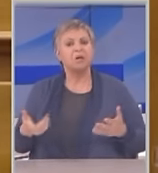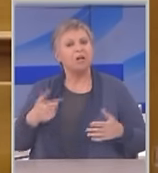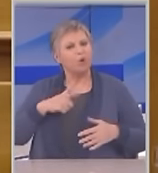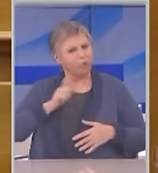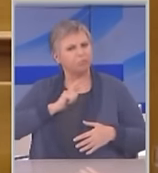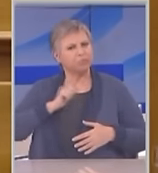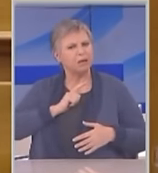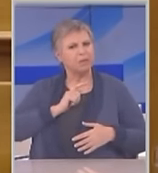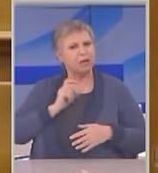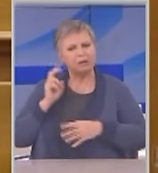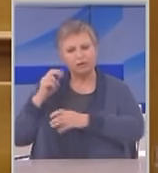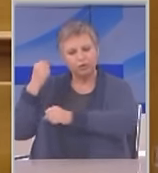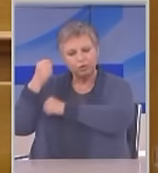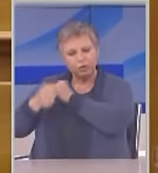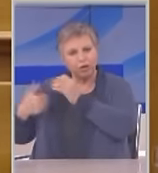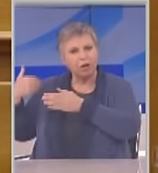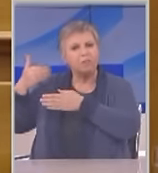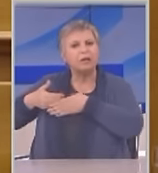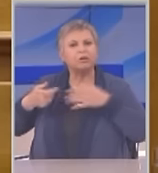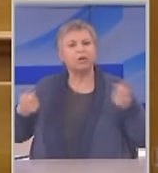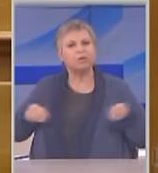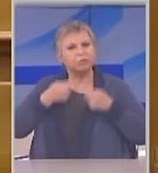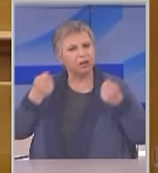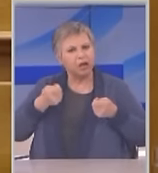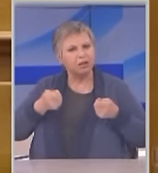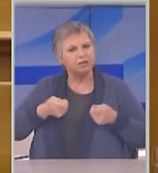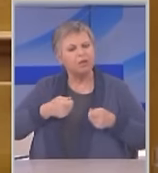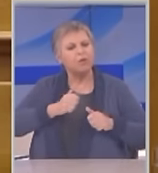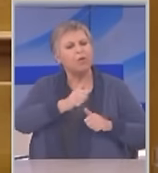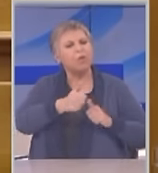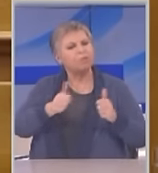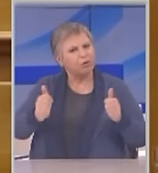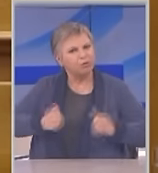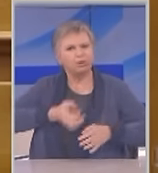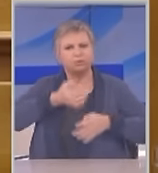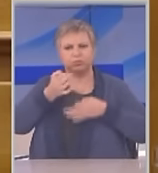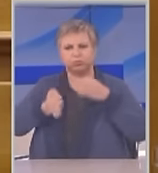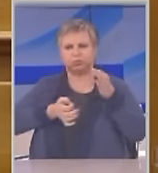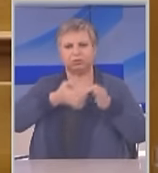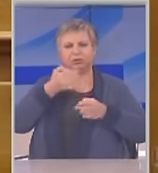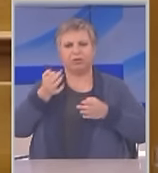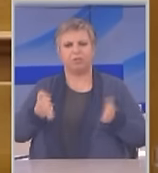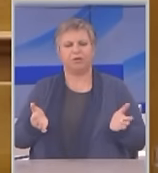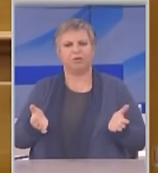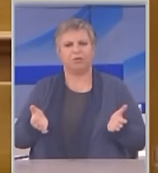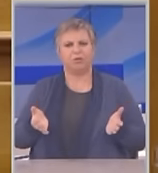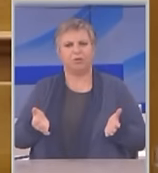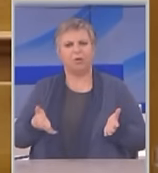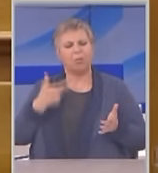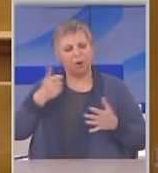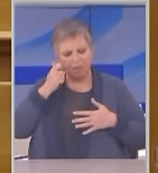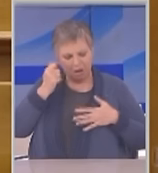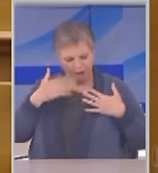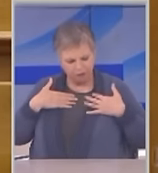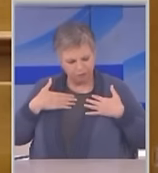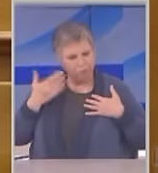αυτήν την 20ετία, είχατε το θράσος, όταν μάλιστα η χώρα βρέθηκε σε μεγάλη περιδίνηση